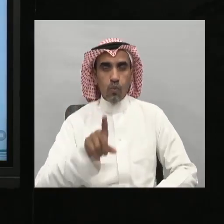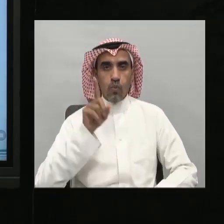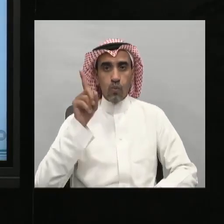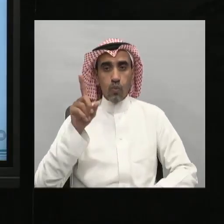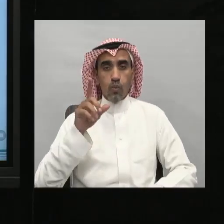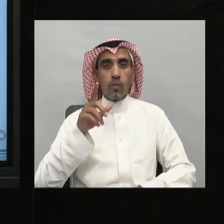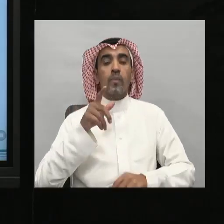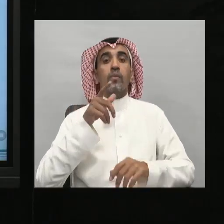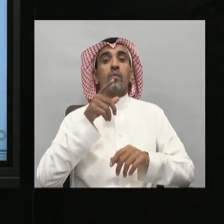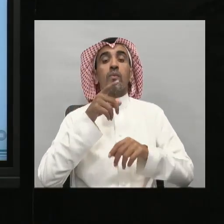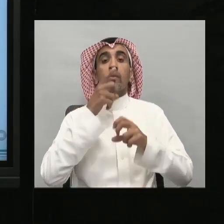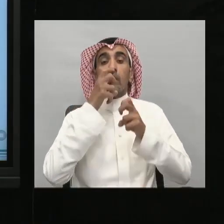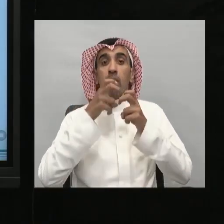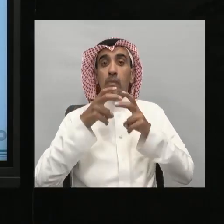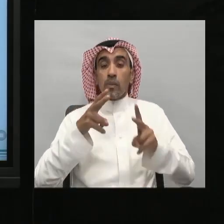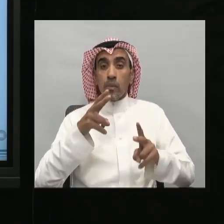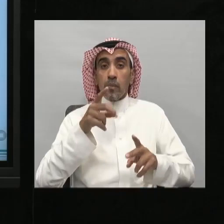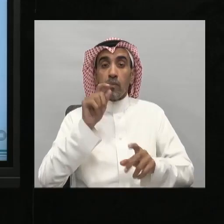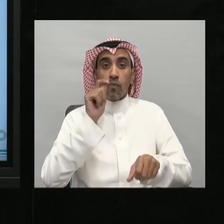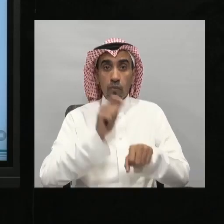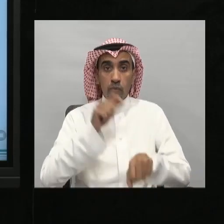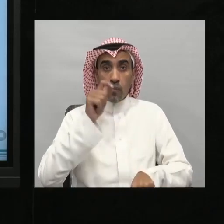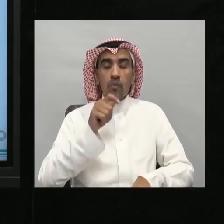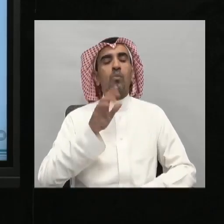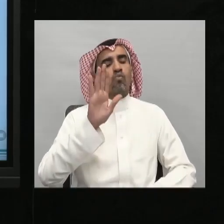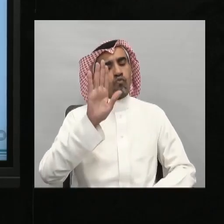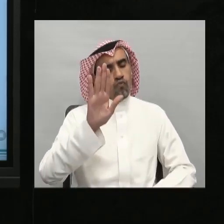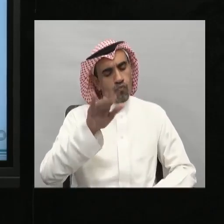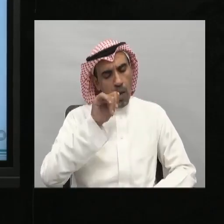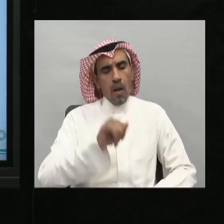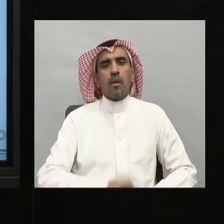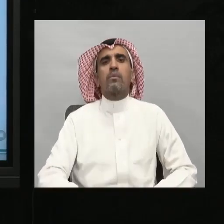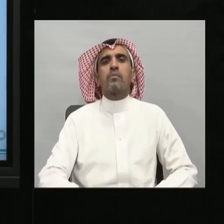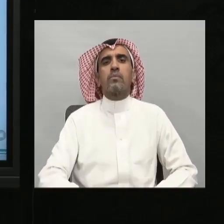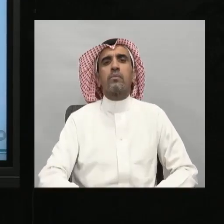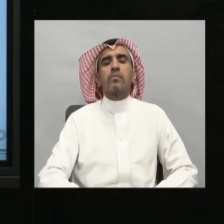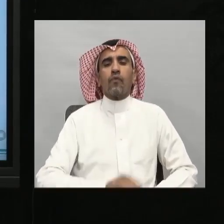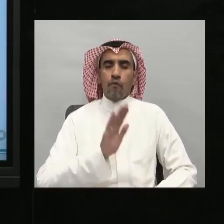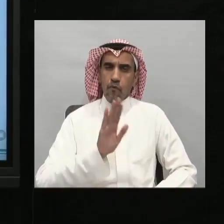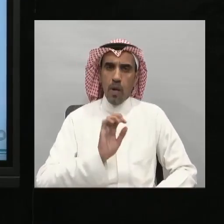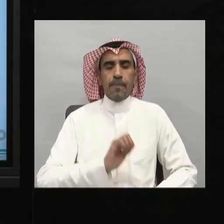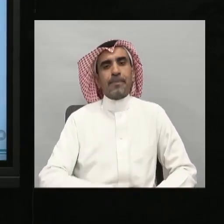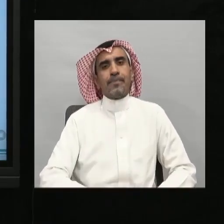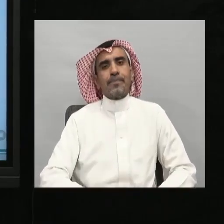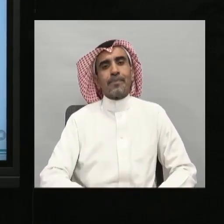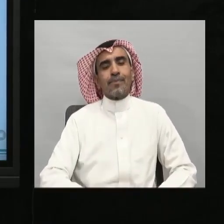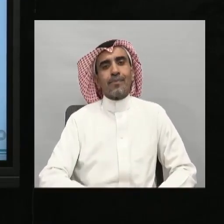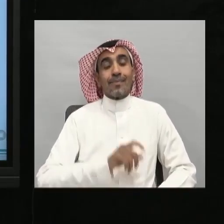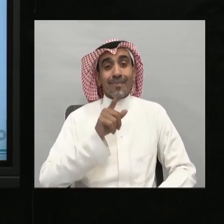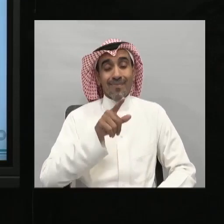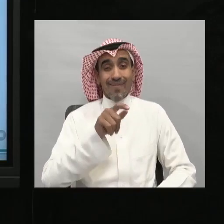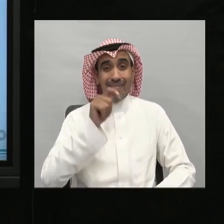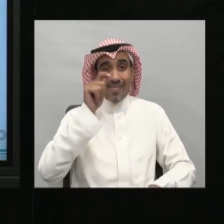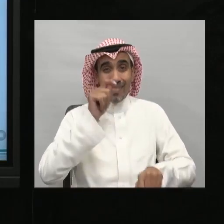استجابة للمثيرات في اللاسعات؟ طبعا نعم، هنالك استجابة لهذه المثيرات. فتحوي